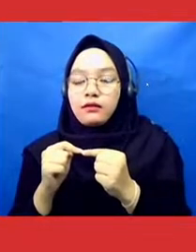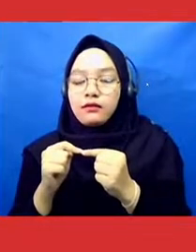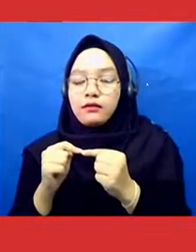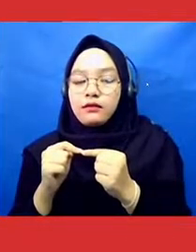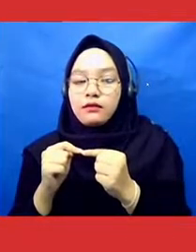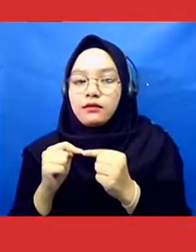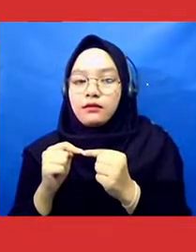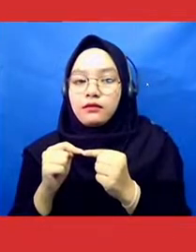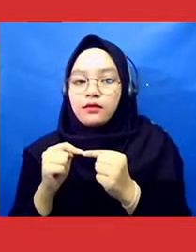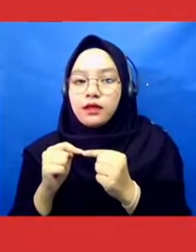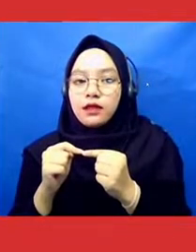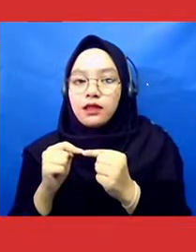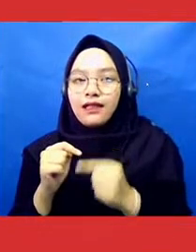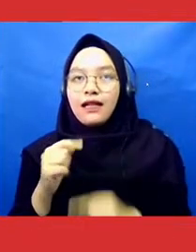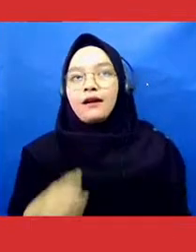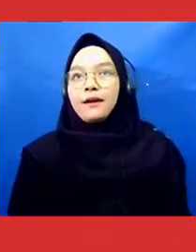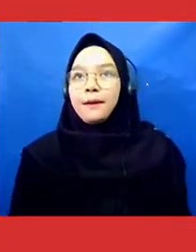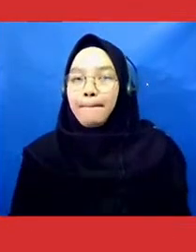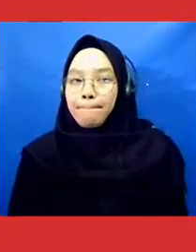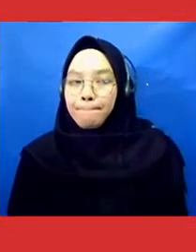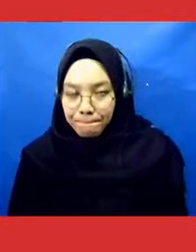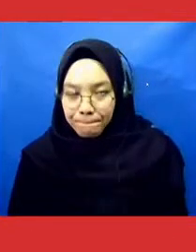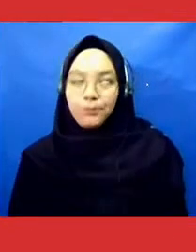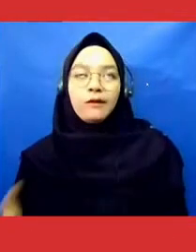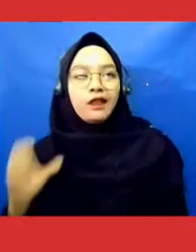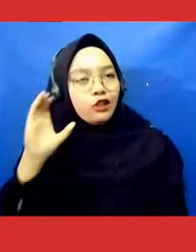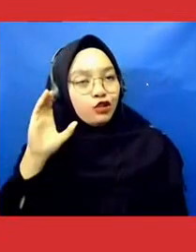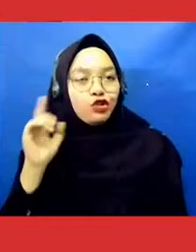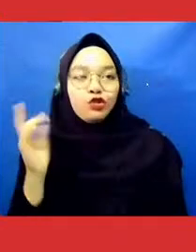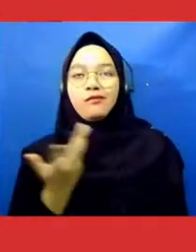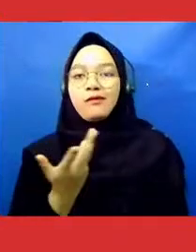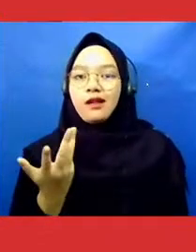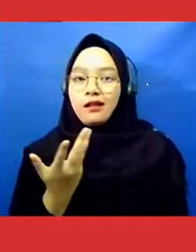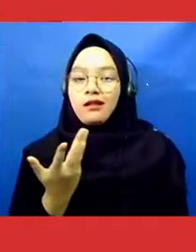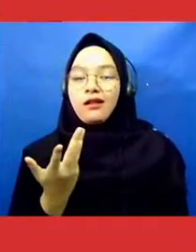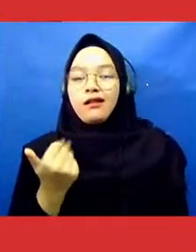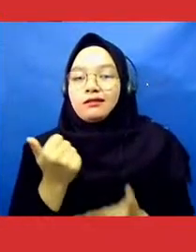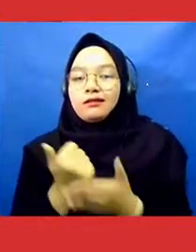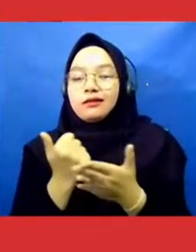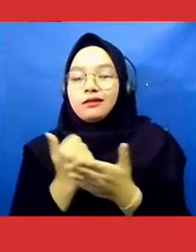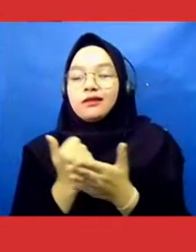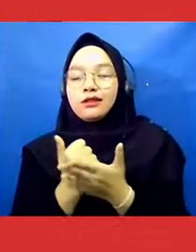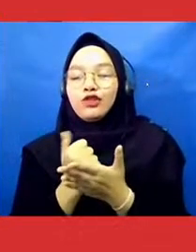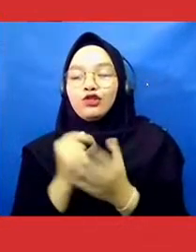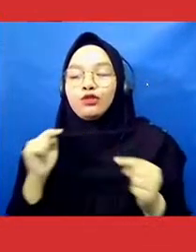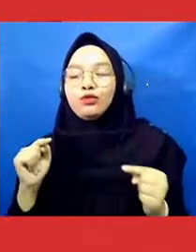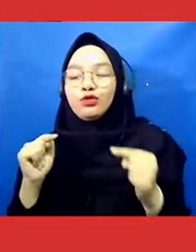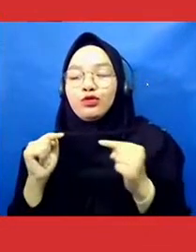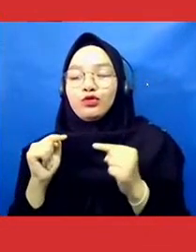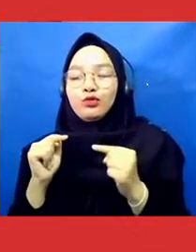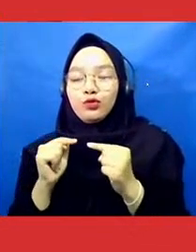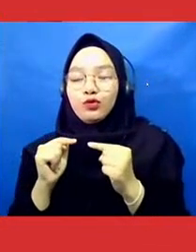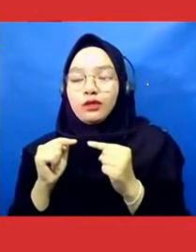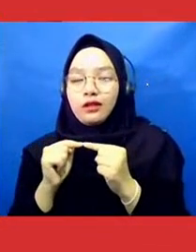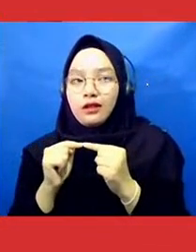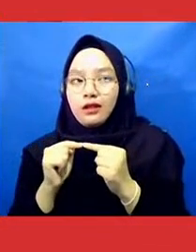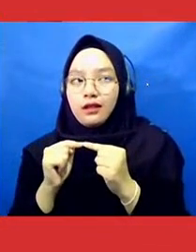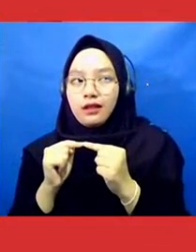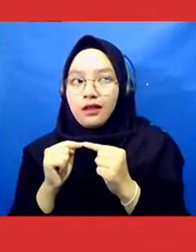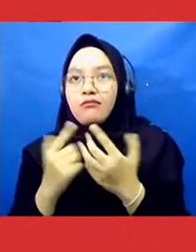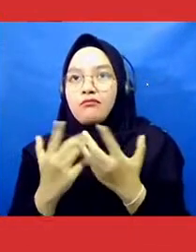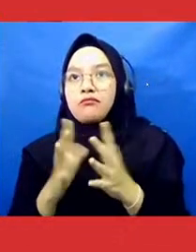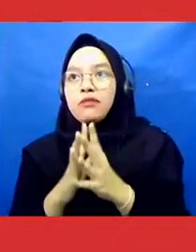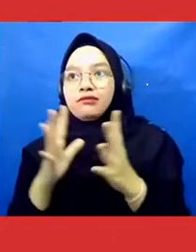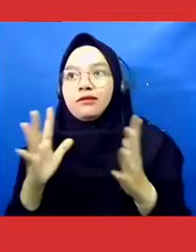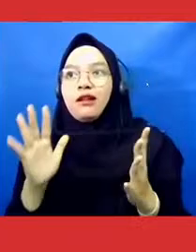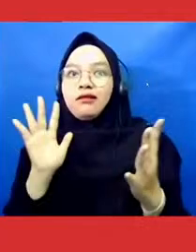right holders. Isu mana yang sebenarnya banyak dihadapi